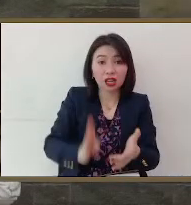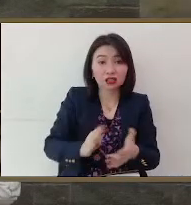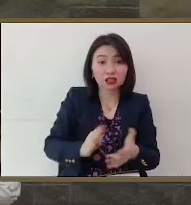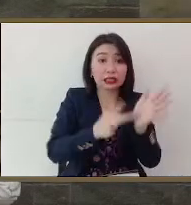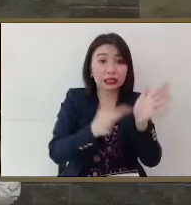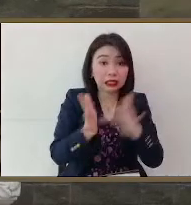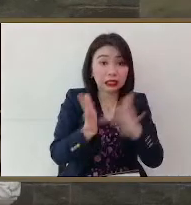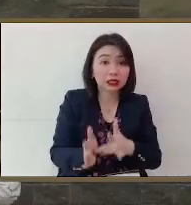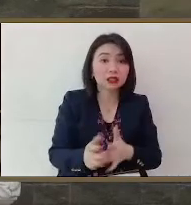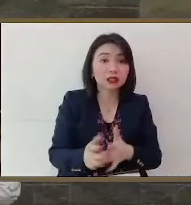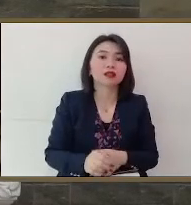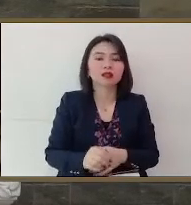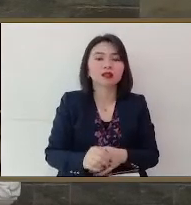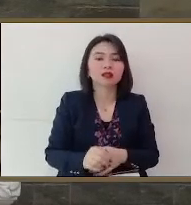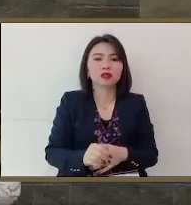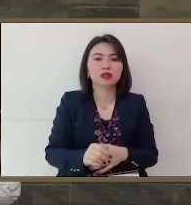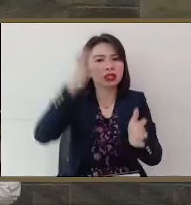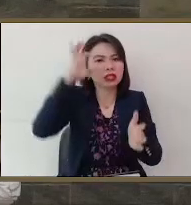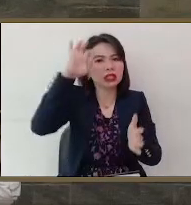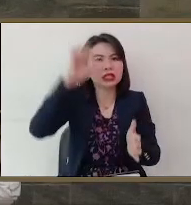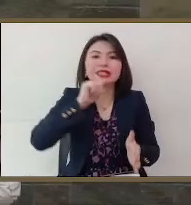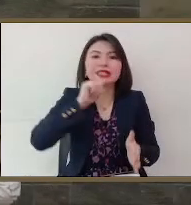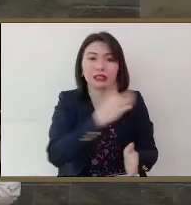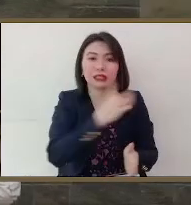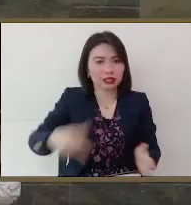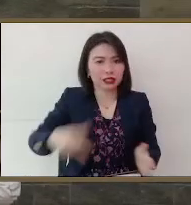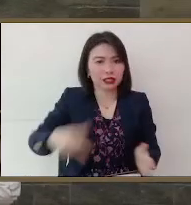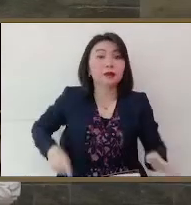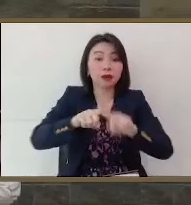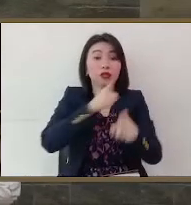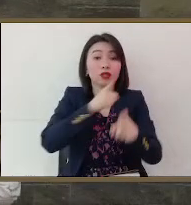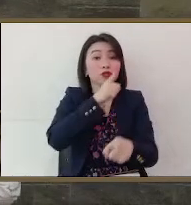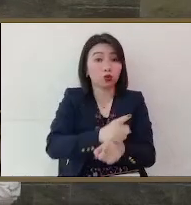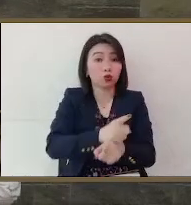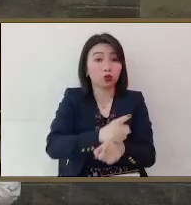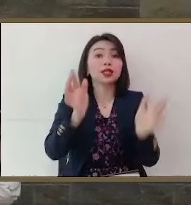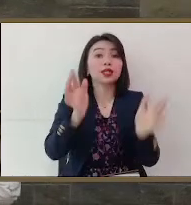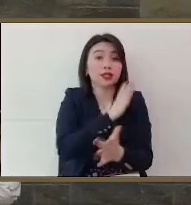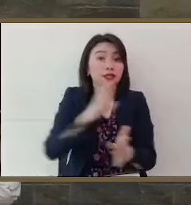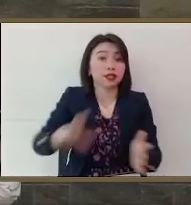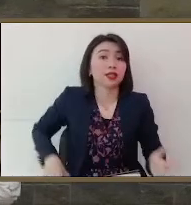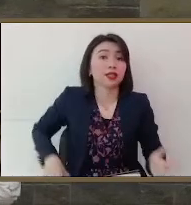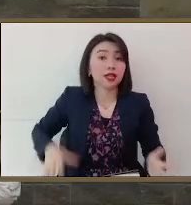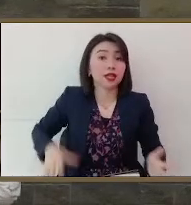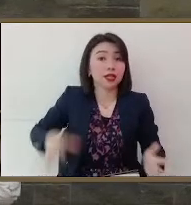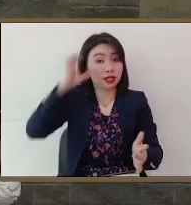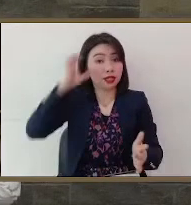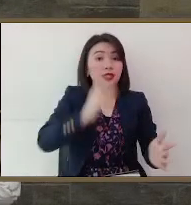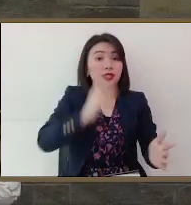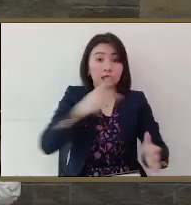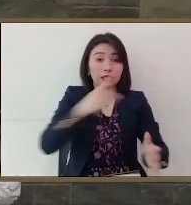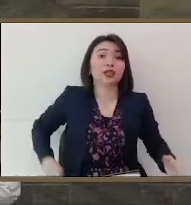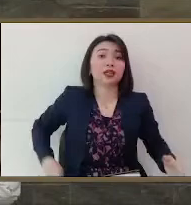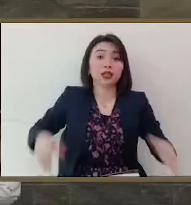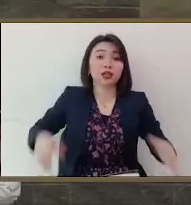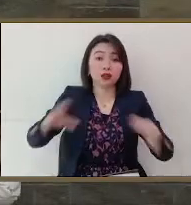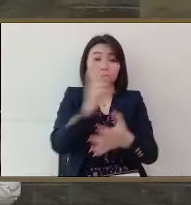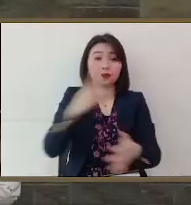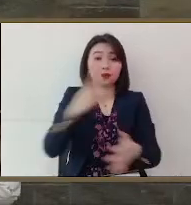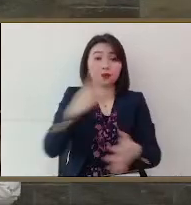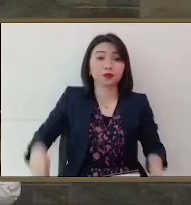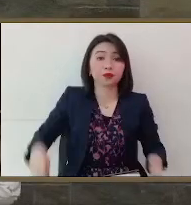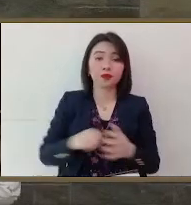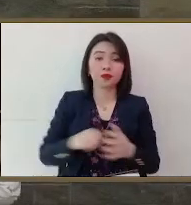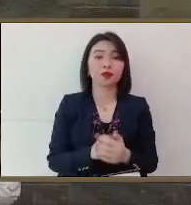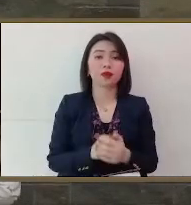totoo talaga ay siya ang king ng mga kings. Alright? Tama lamang na dila po siya doon sa King's Gallery.